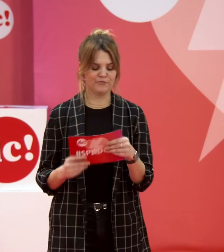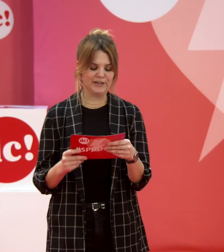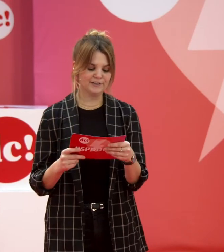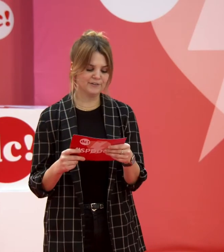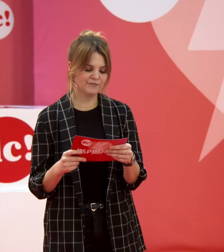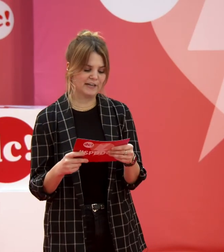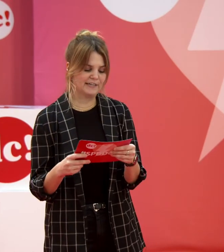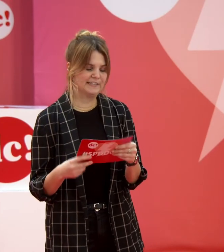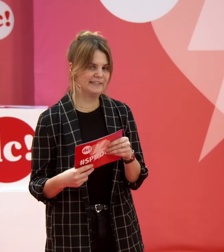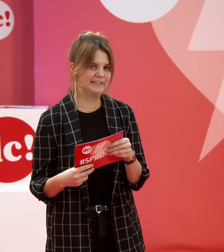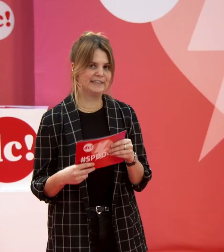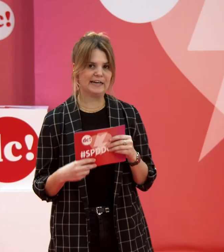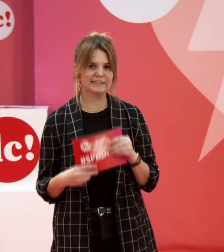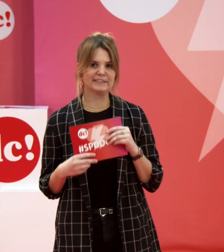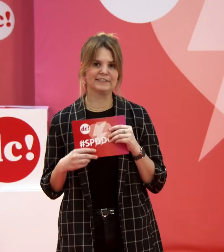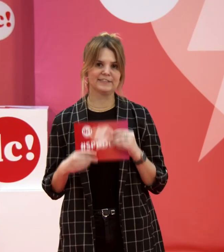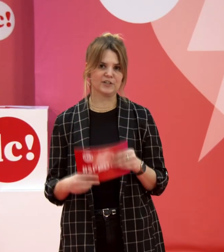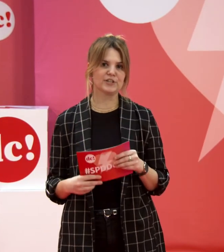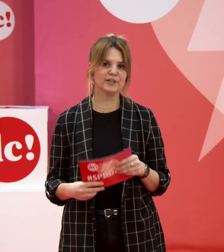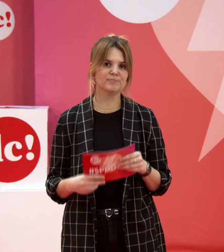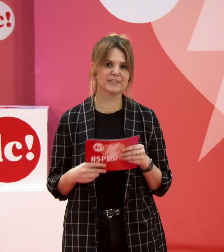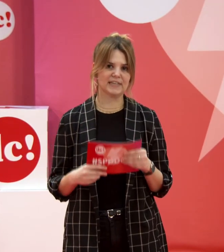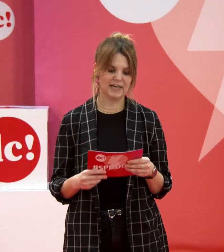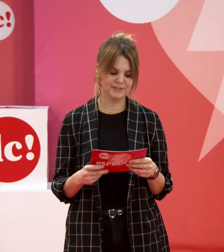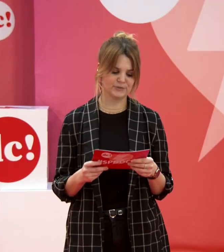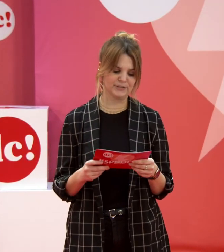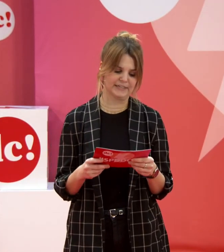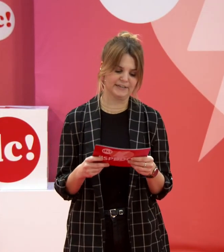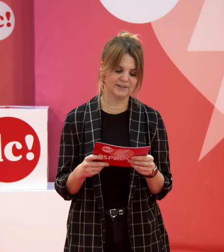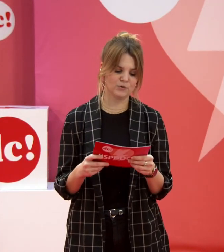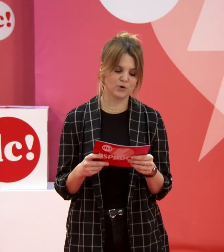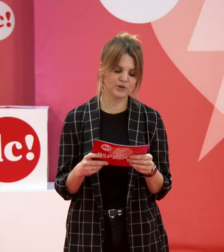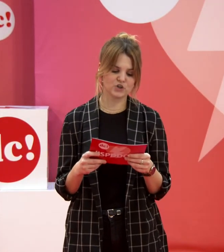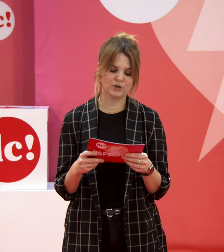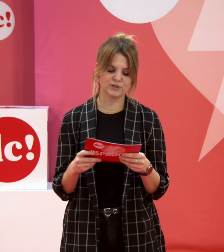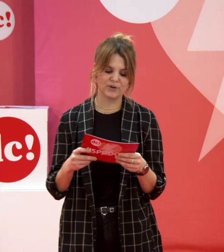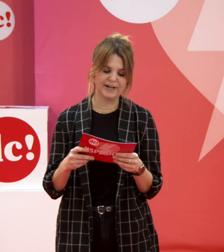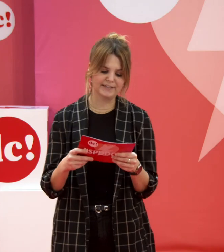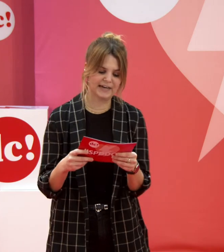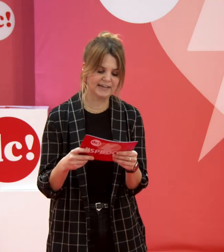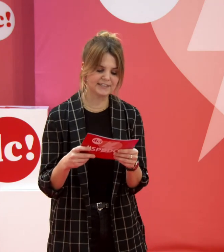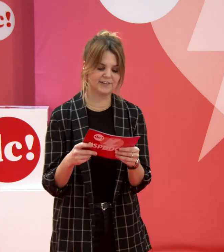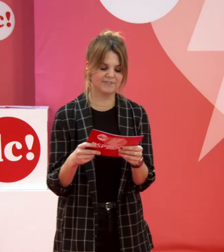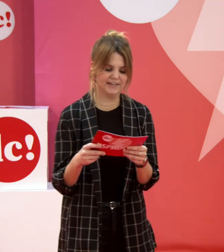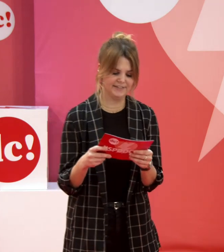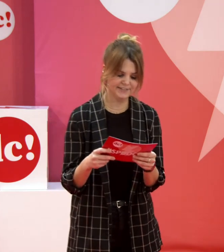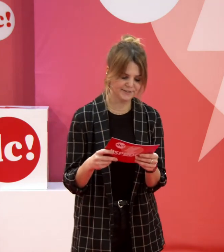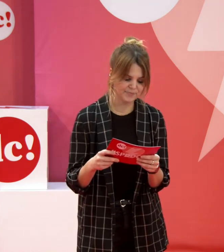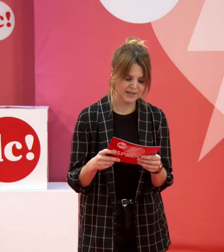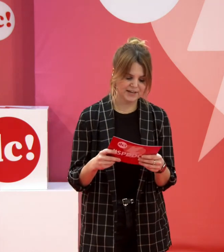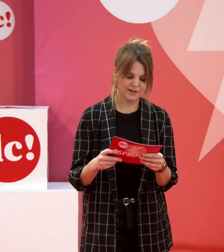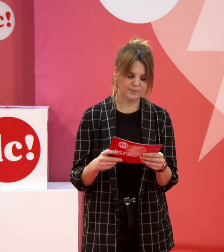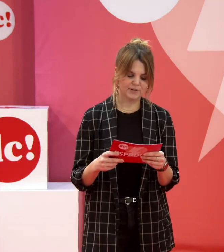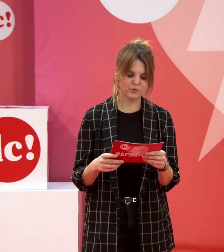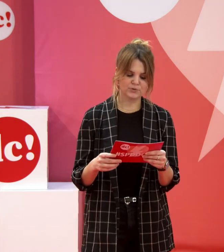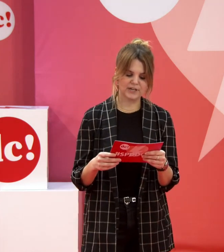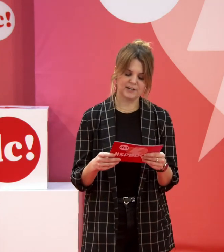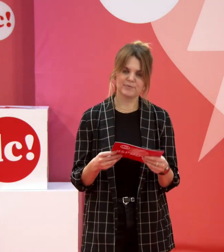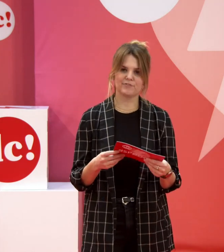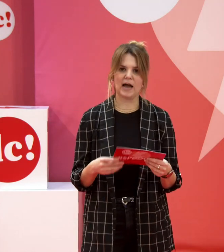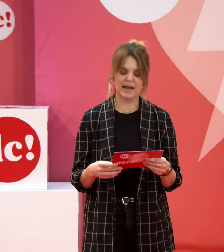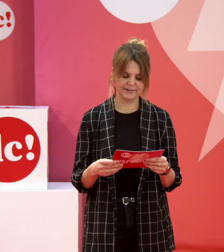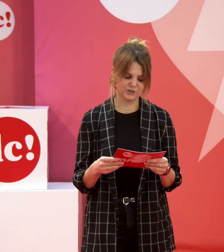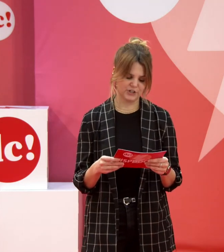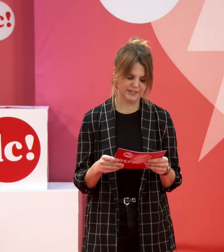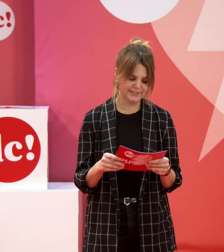ich empfehlen vielleicht in die erste session im saal zu gehen neue chance für eine gerechtere welt da wird unter